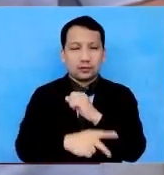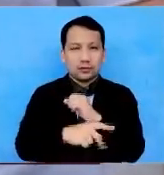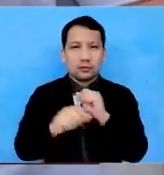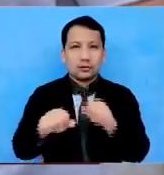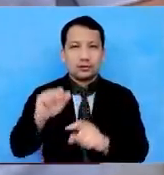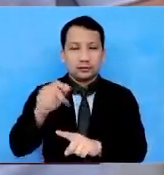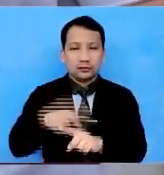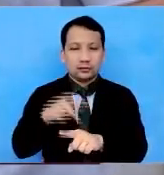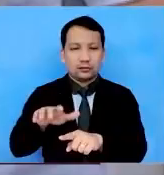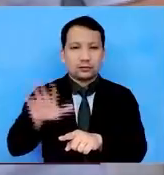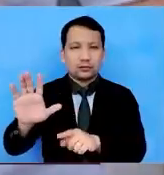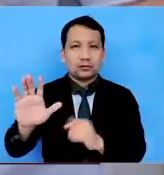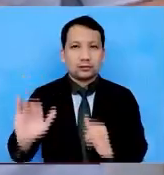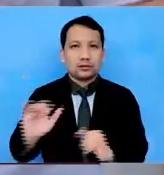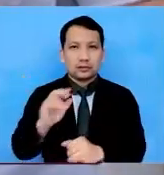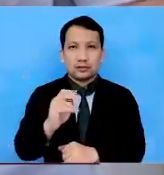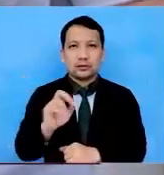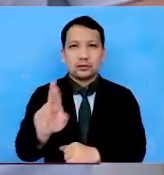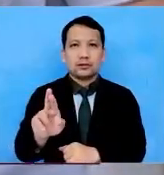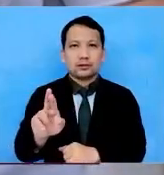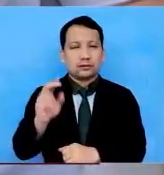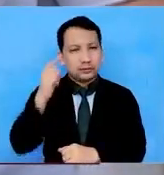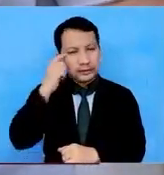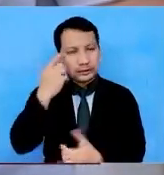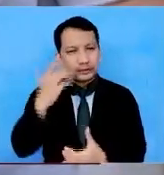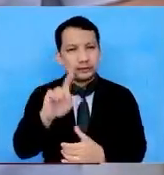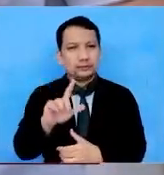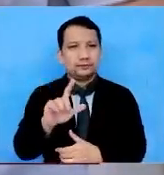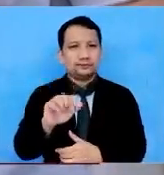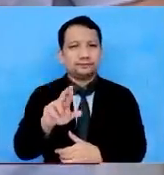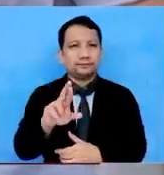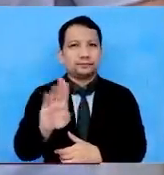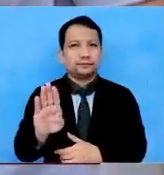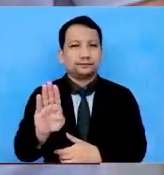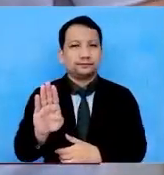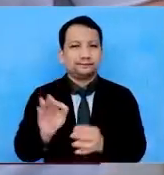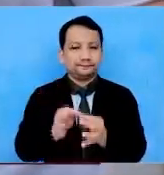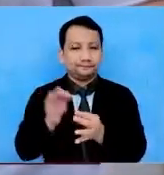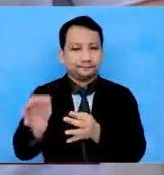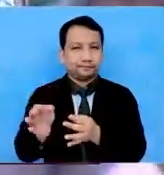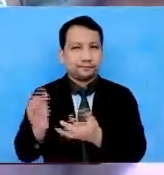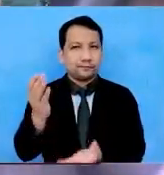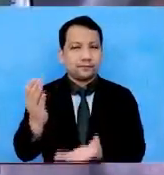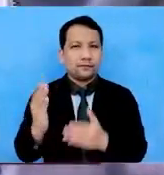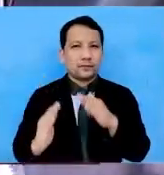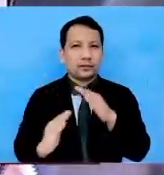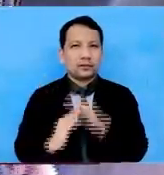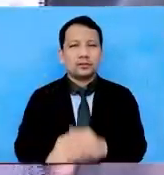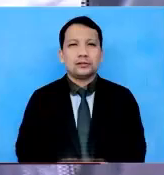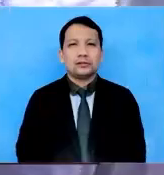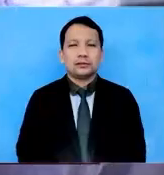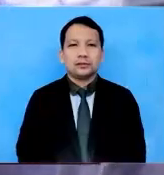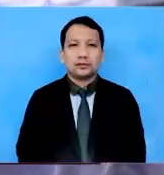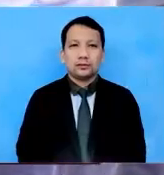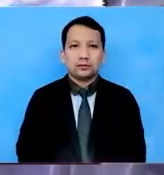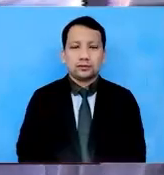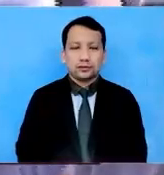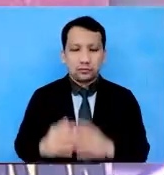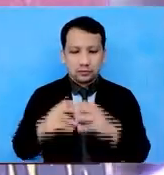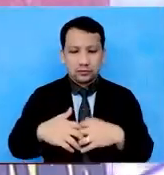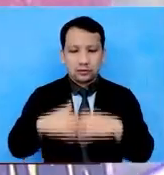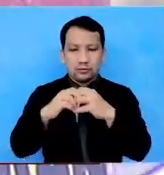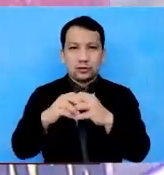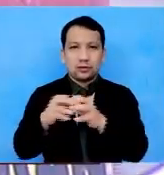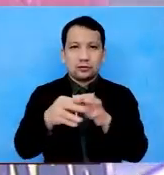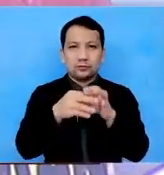para rito sa Metro Manila. Pinag-iisipan pa ng LTFRB kung dapat pang extend ulit ang deadline na yan. Layunin ang pagtatatag ng mga